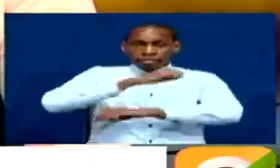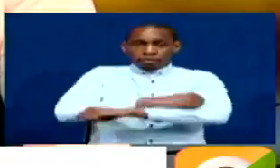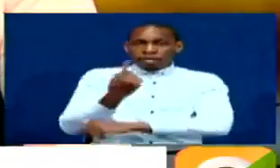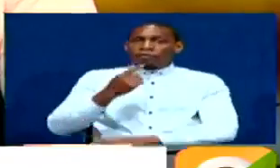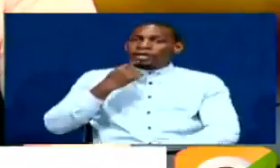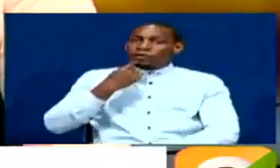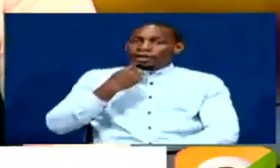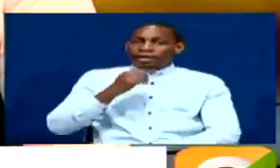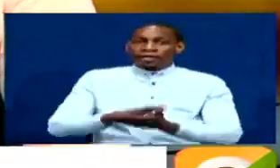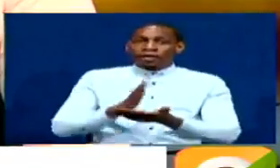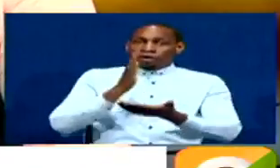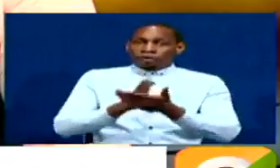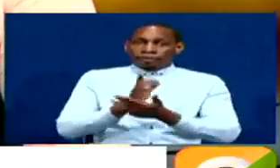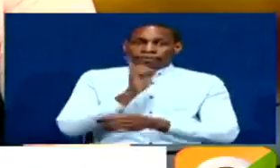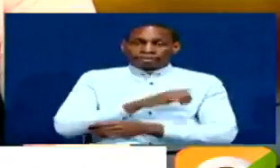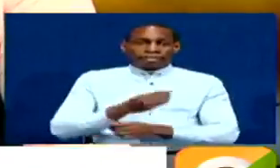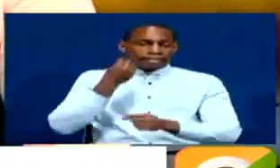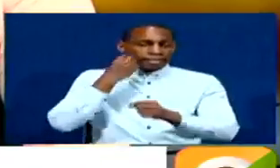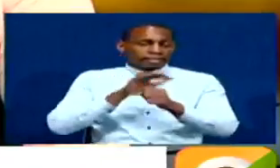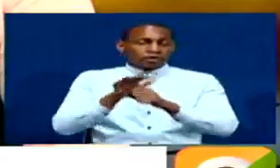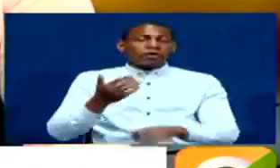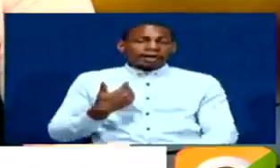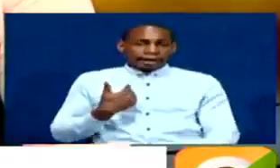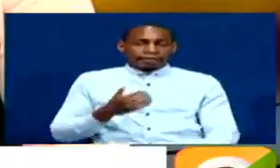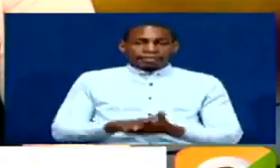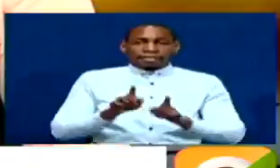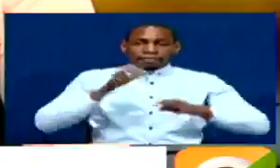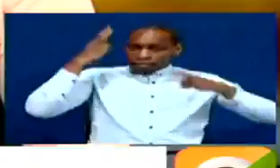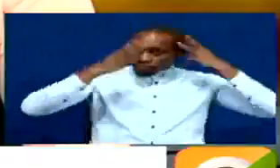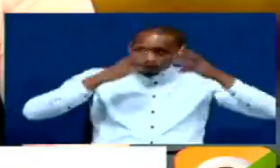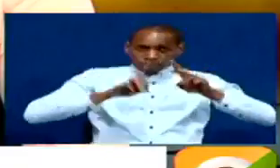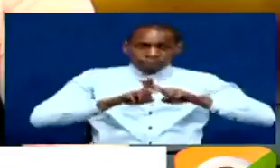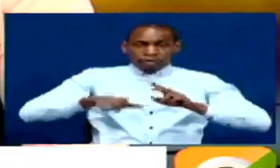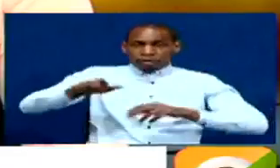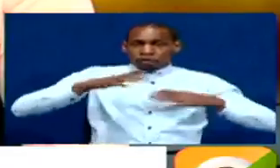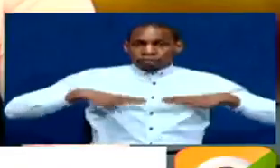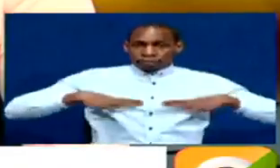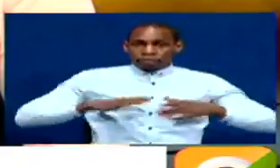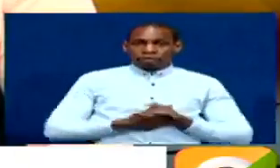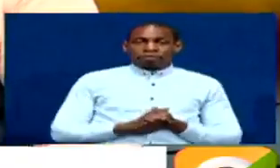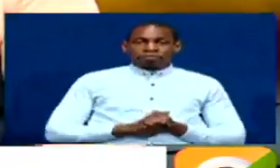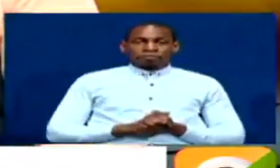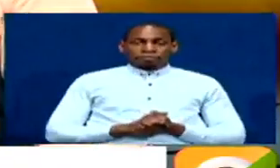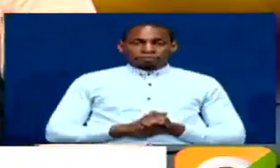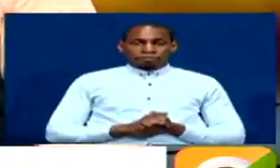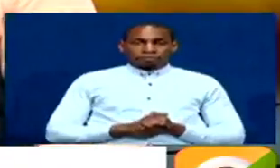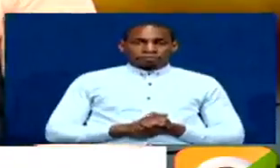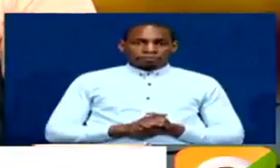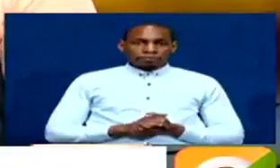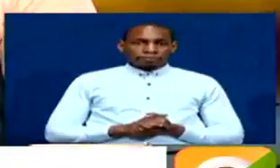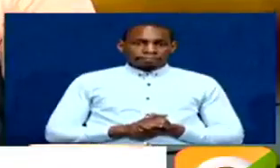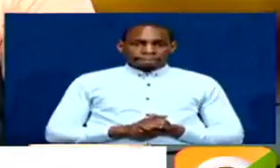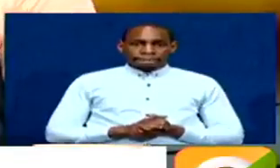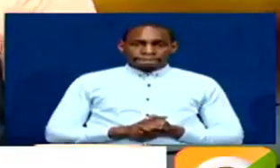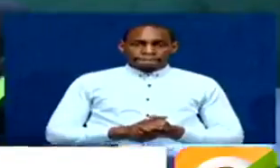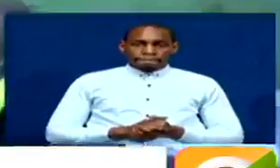huko Turkana wakipatikana kuugua COVID-19 na kuibua hofu miongoni mwa wakazi wa eneo hilo. Raquel Muigai na taarifa